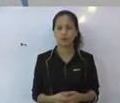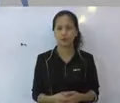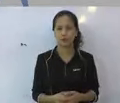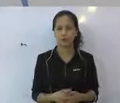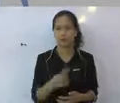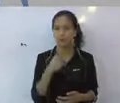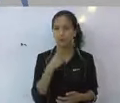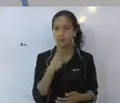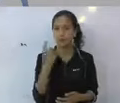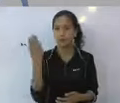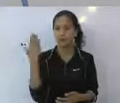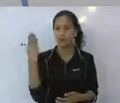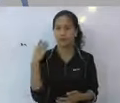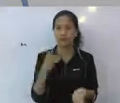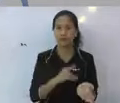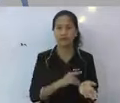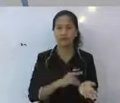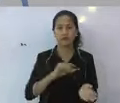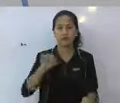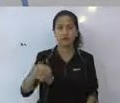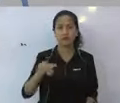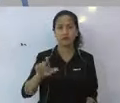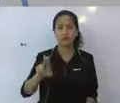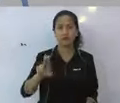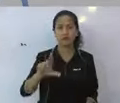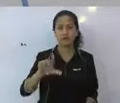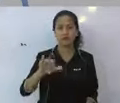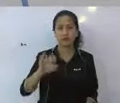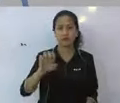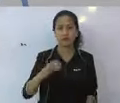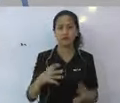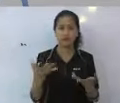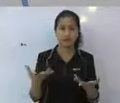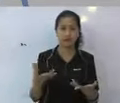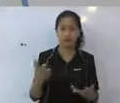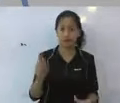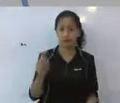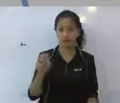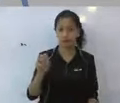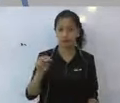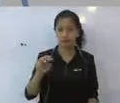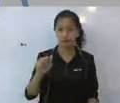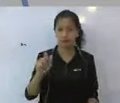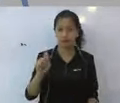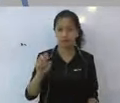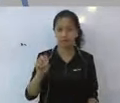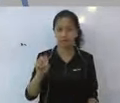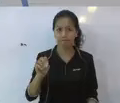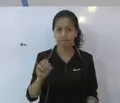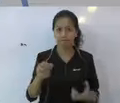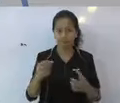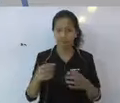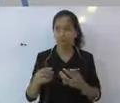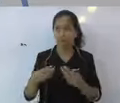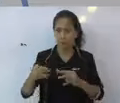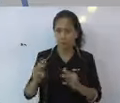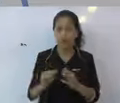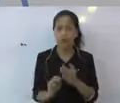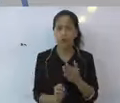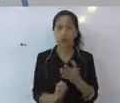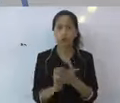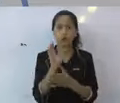ni Doc Julie kanina sa kamatis, yung kamatis pwede na yun eh. Sa paso, yung pati yung mga